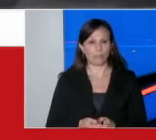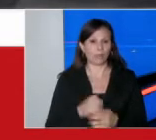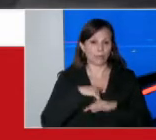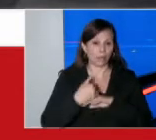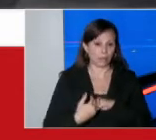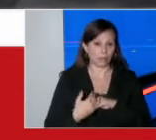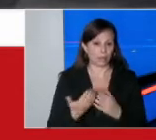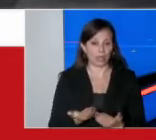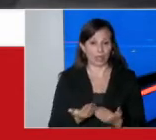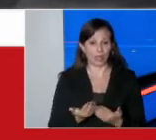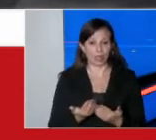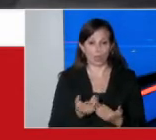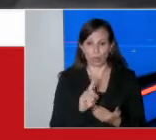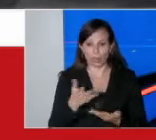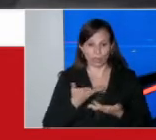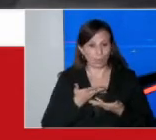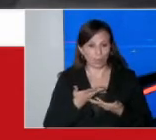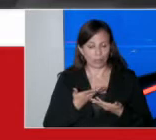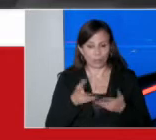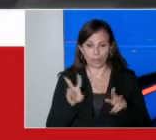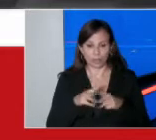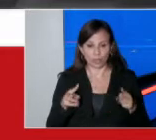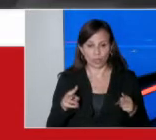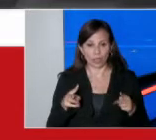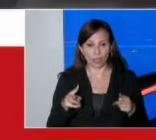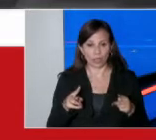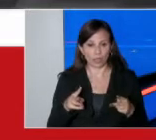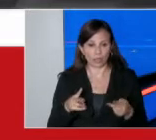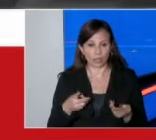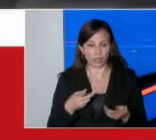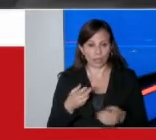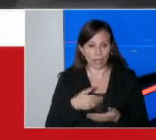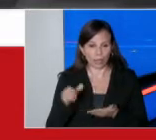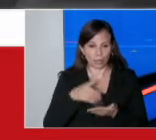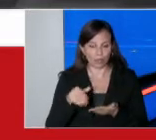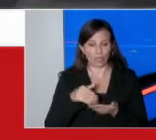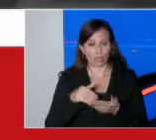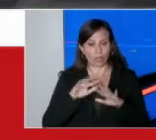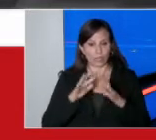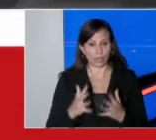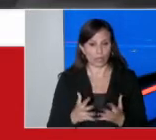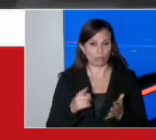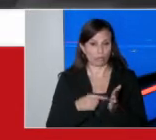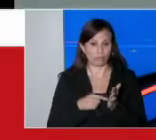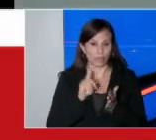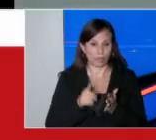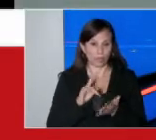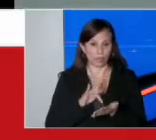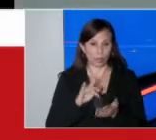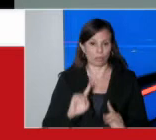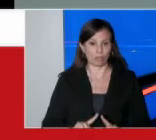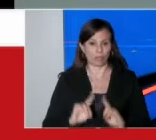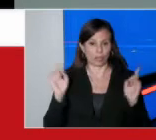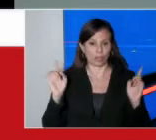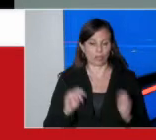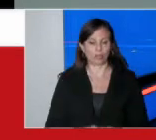פרנסה בשביל היצירה שלהם. הם לא יוכלו לעצמם לעשות ביצירה, כי מצטרך להכנס במקום אחר. טוב, מי כמו אחר?